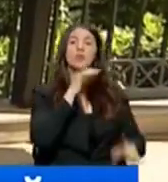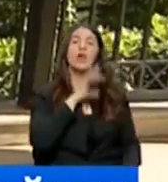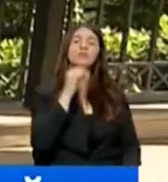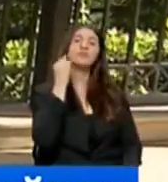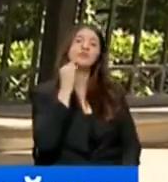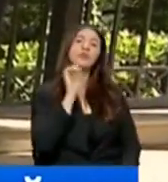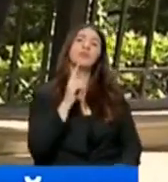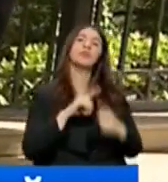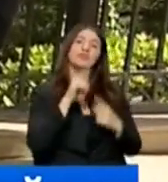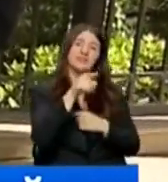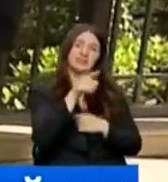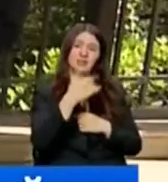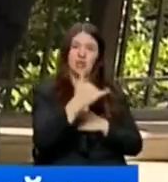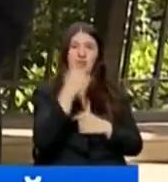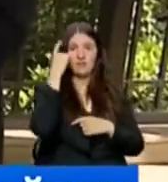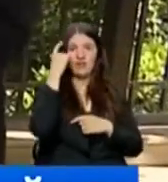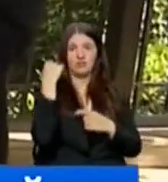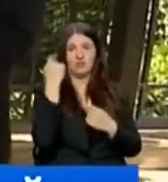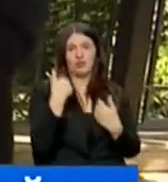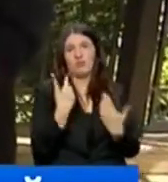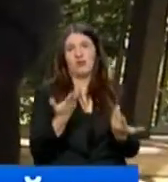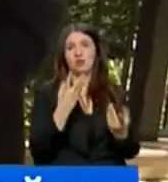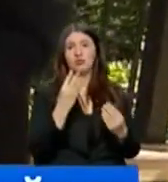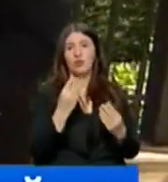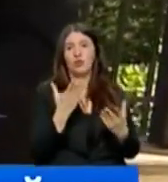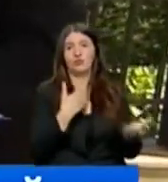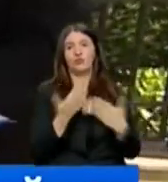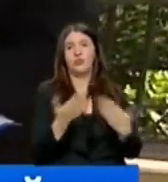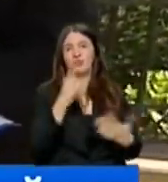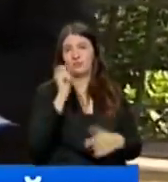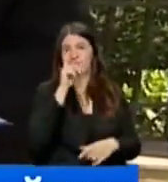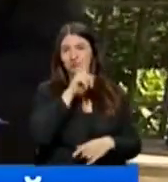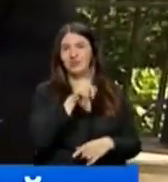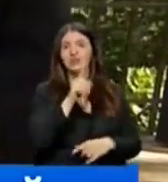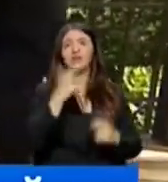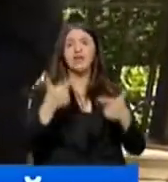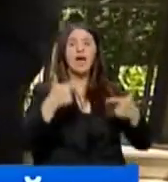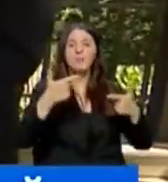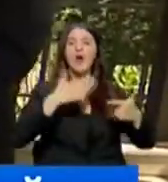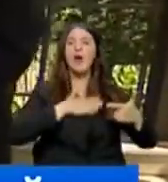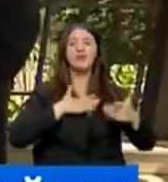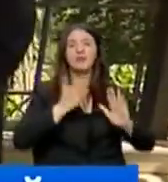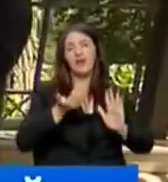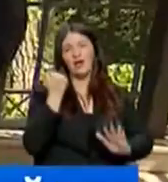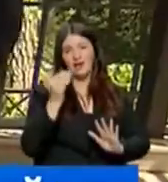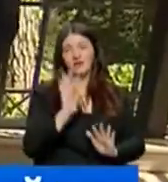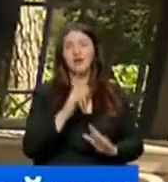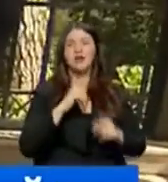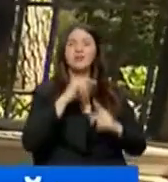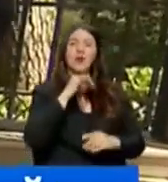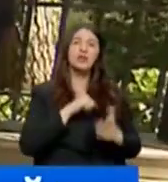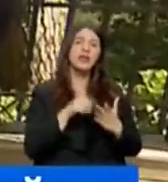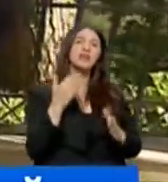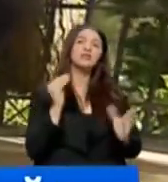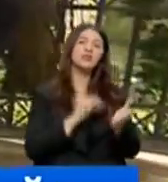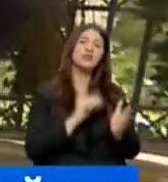şunu düşünüyorum. Sizi de yakından tanıdığımı evet. düşünüyorum artık. Çok ya da sohbet ettik. Evet. Sadece kameraların önde değil. Tamam. Kılıçdaroğlu tarihe